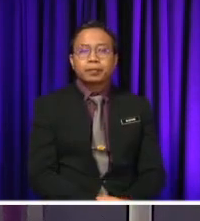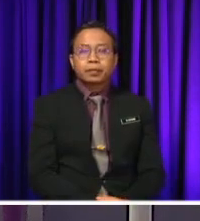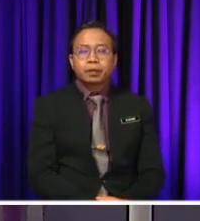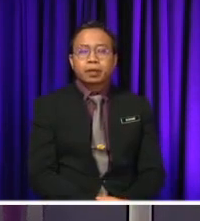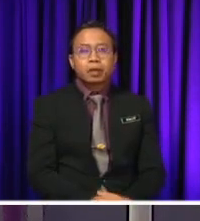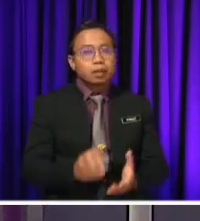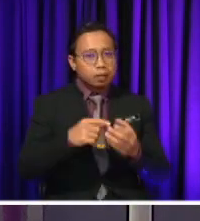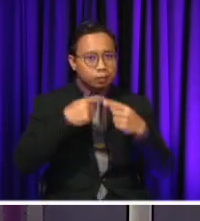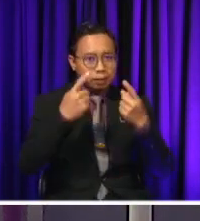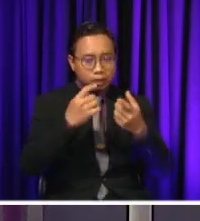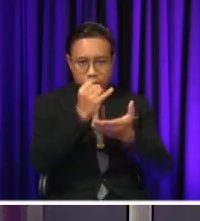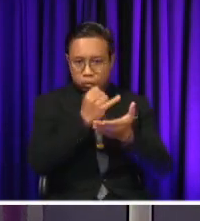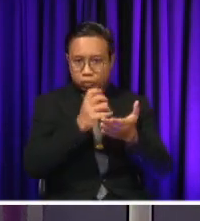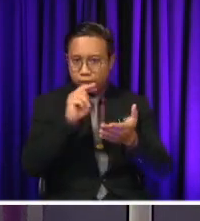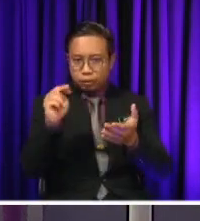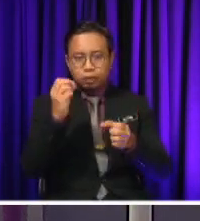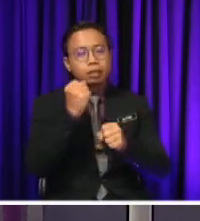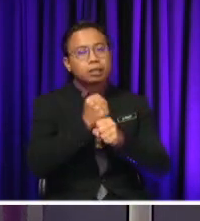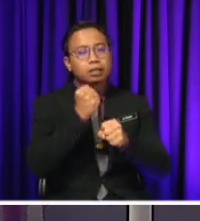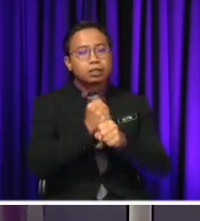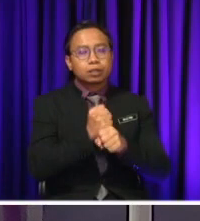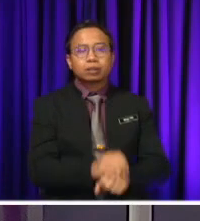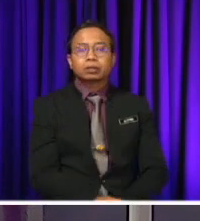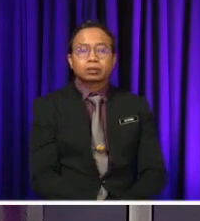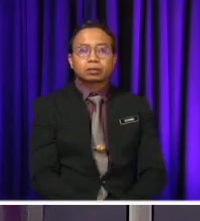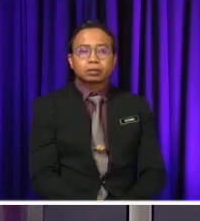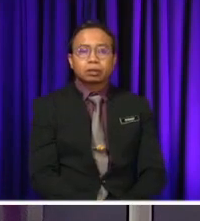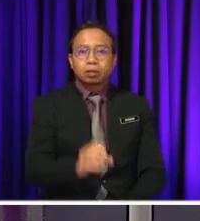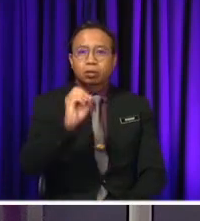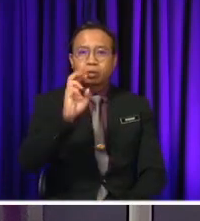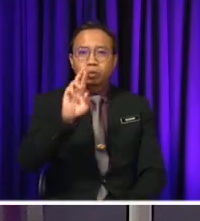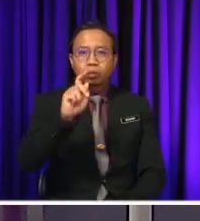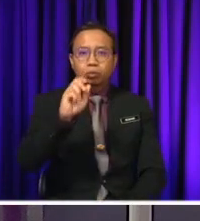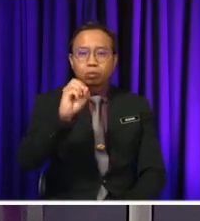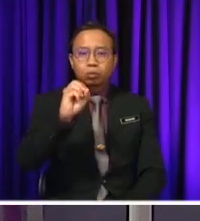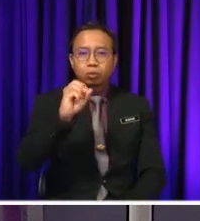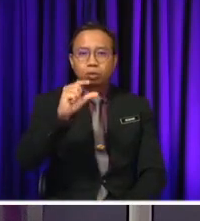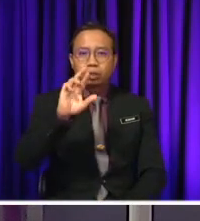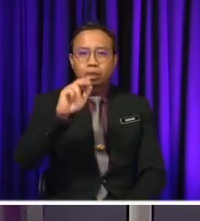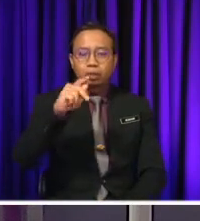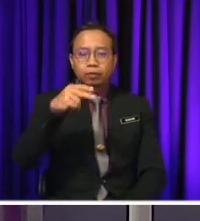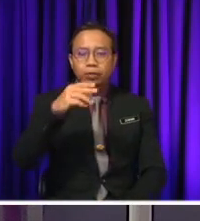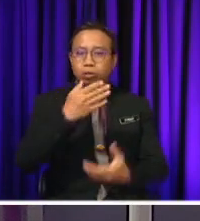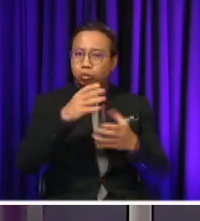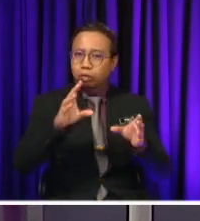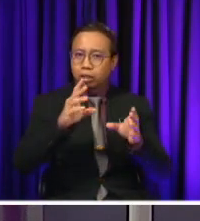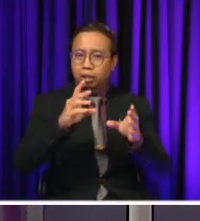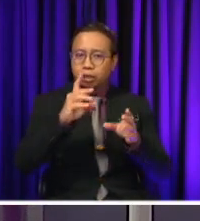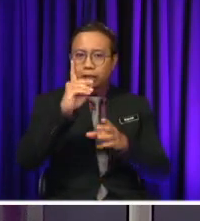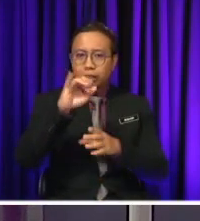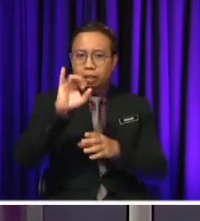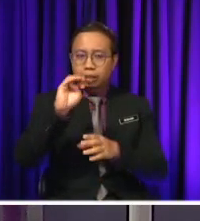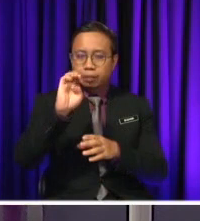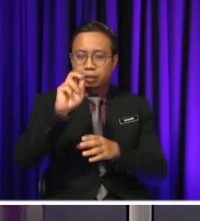lukisan kerja dalam lukisan kerja dalam lukisan autografi yang telah di damaisikan dengan